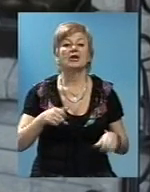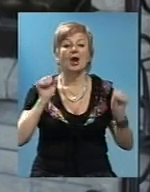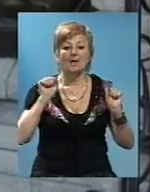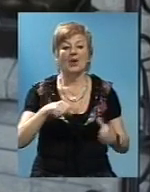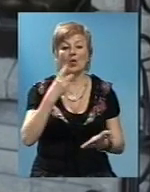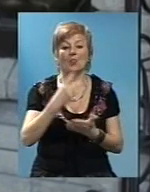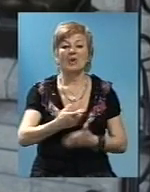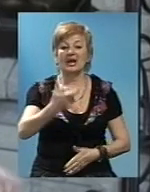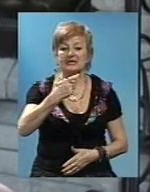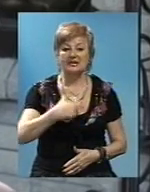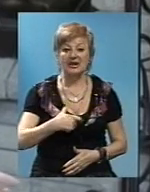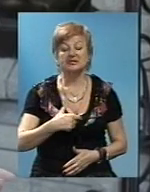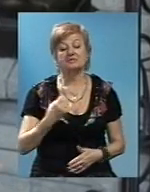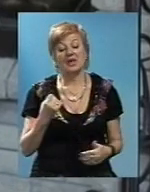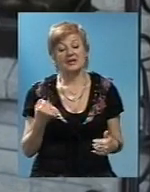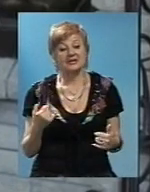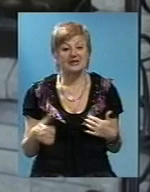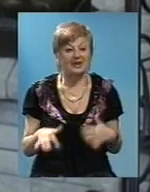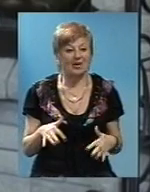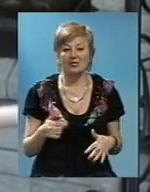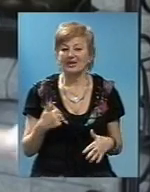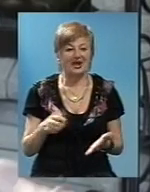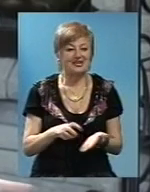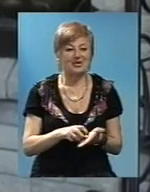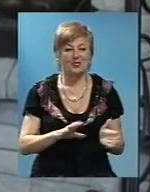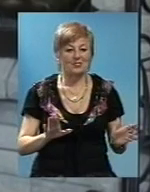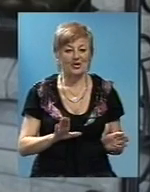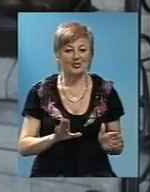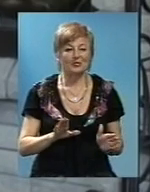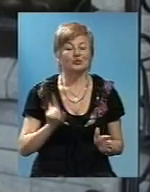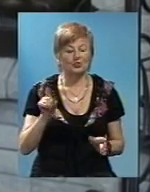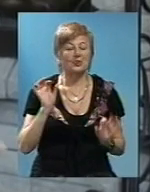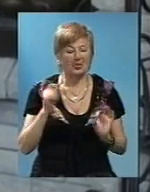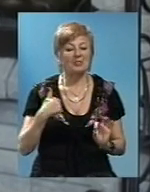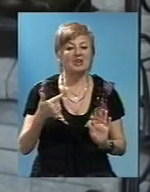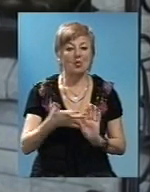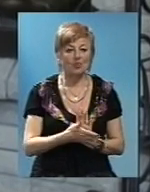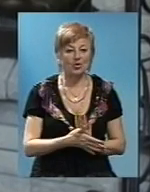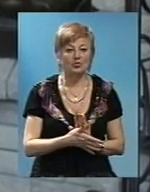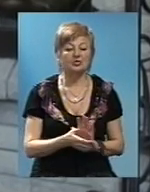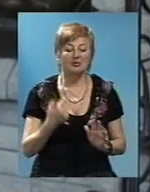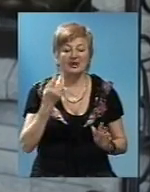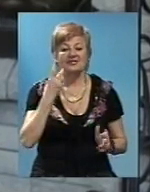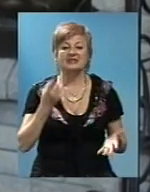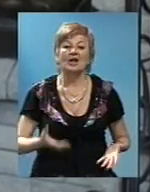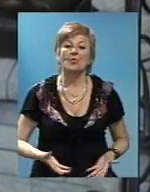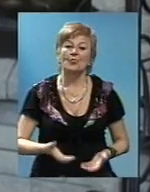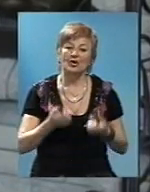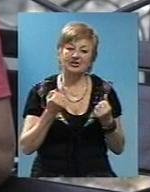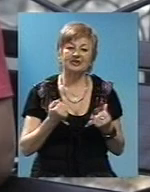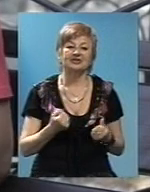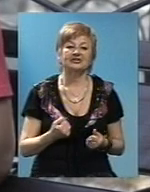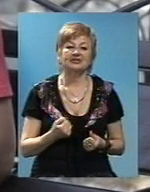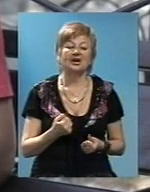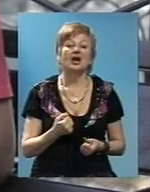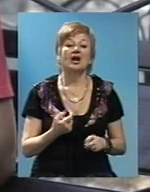показать себя и слабой, ну, я не боюсь, они меня не бросят просто. И они всегда меня поддержат. Вот друзья, это самое важное.